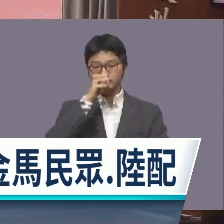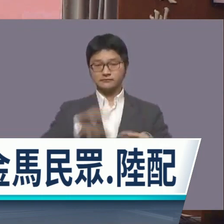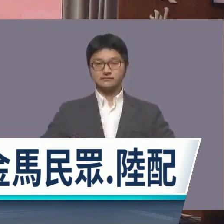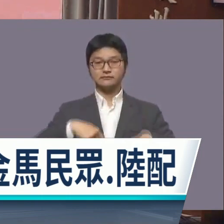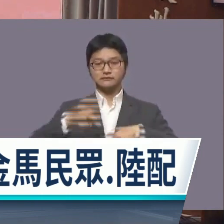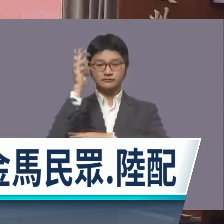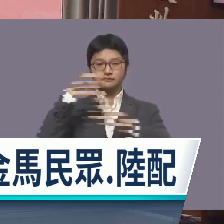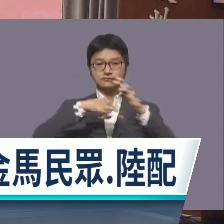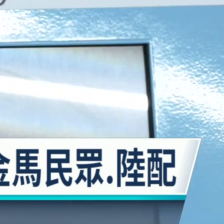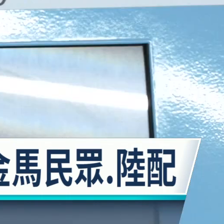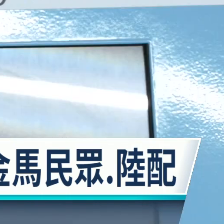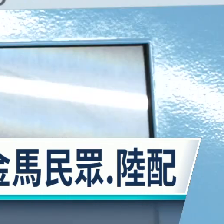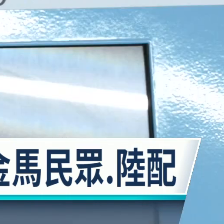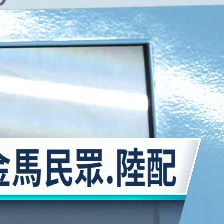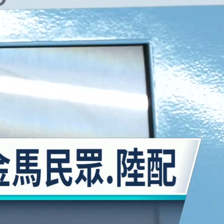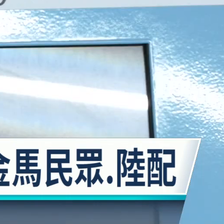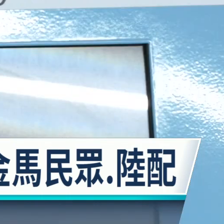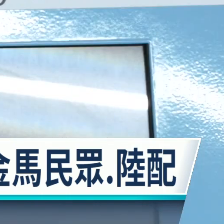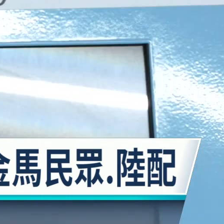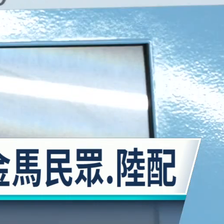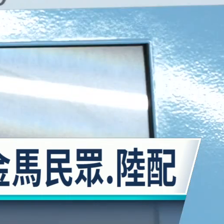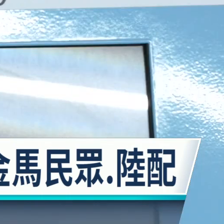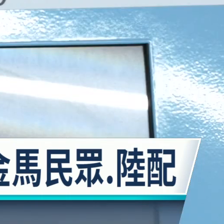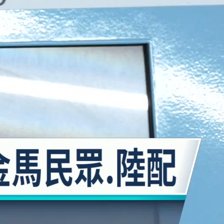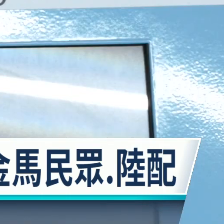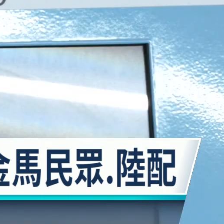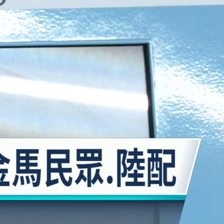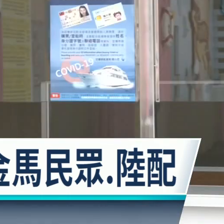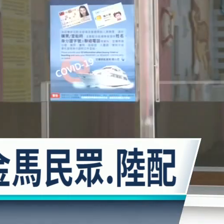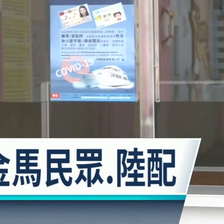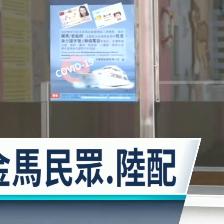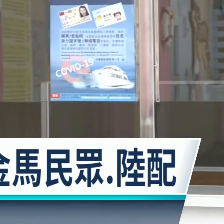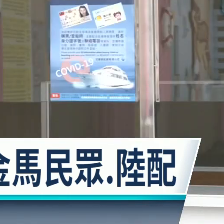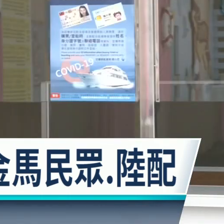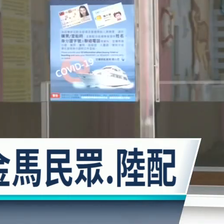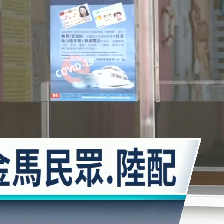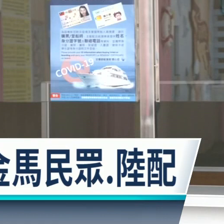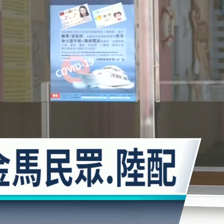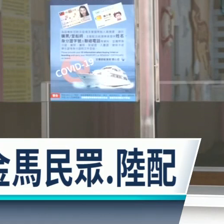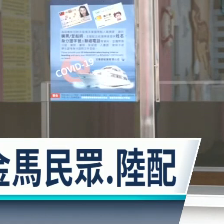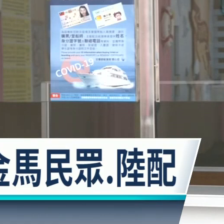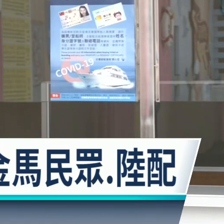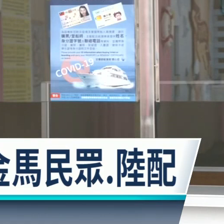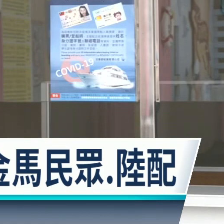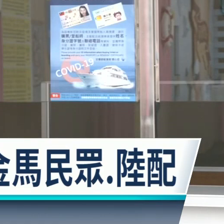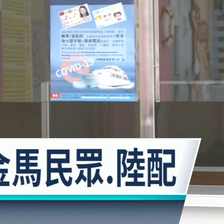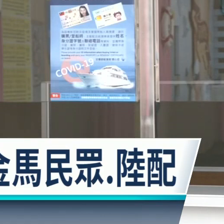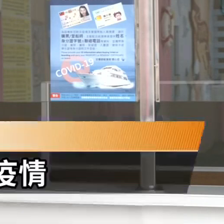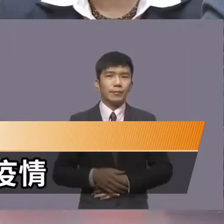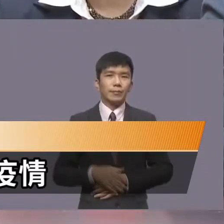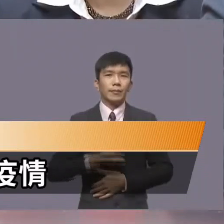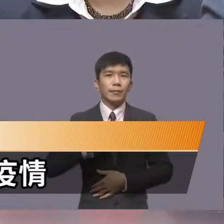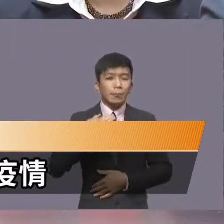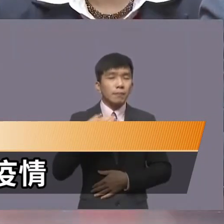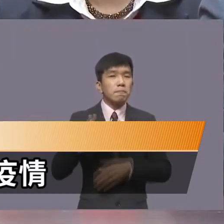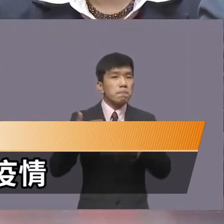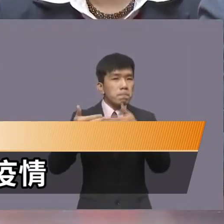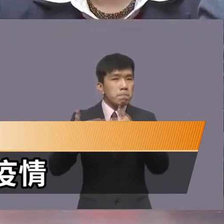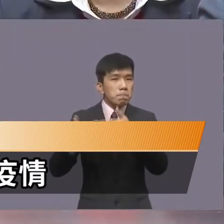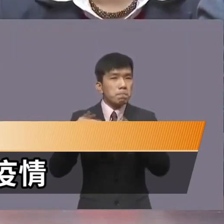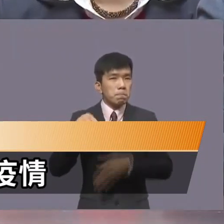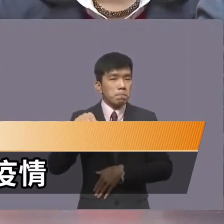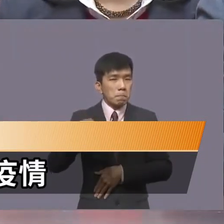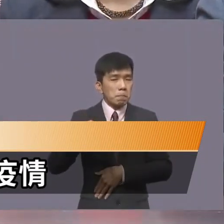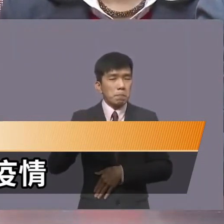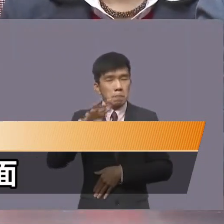案，金马民众及陆配专案申请先行，但并未开放台商中转返台。 大陆呢，他们在这个所